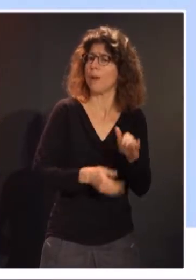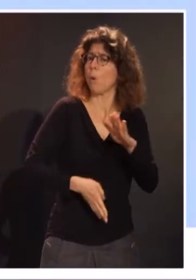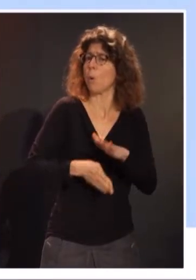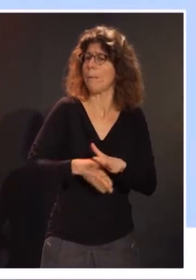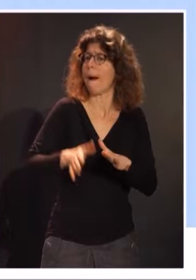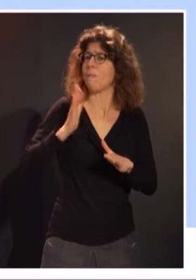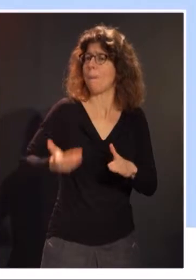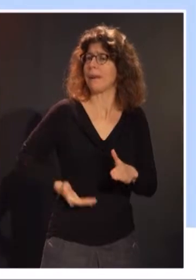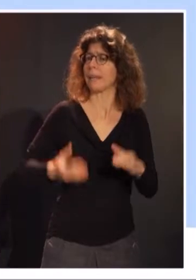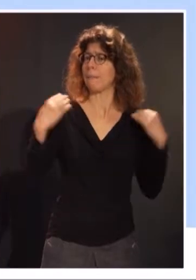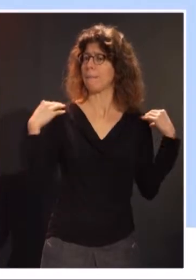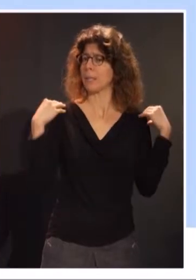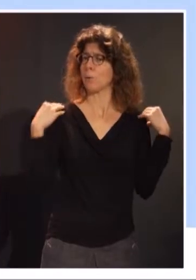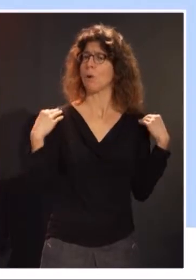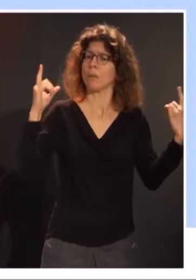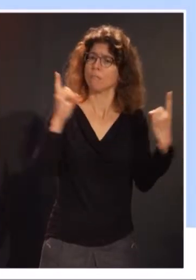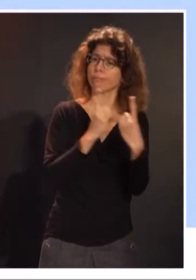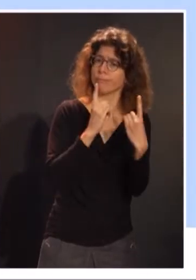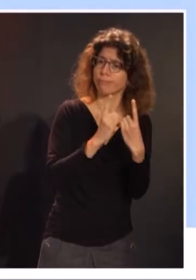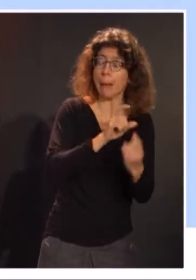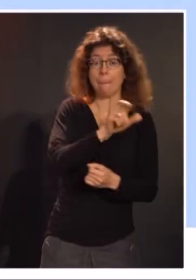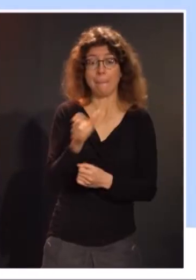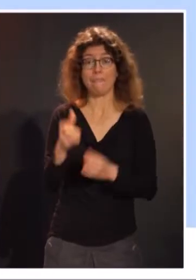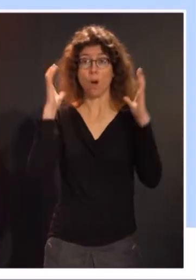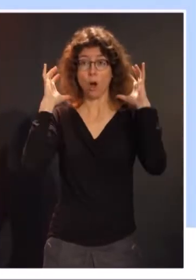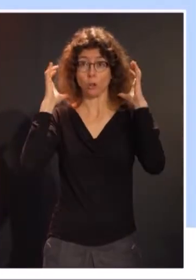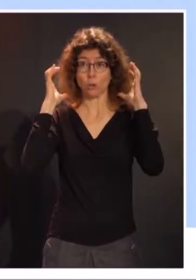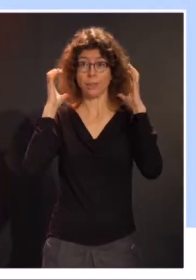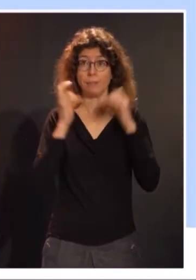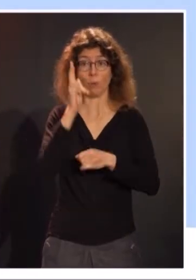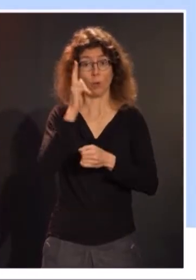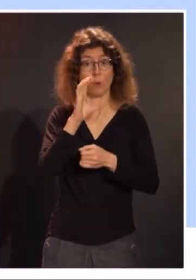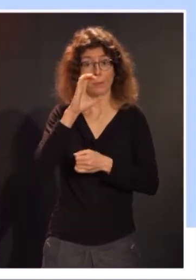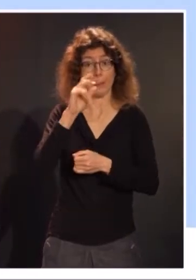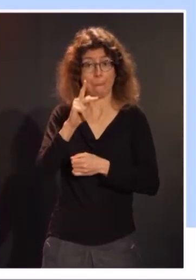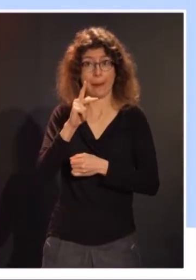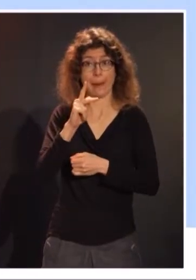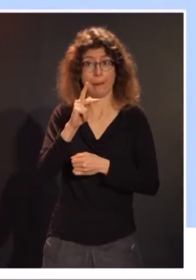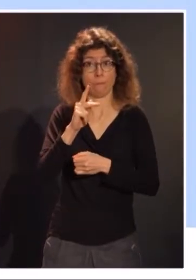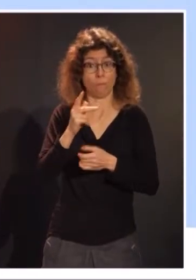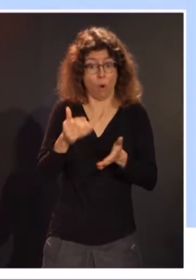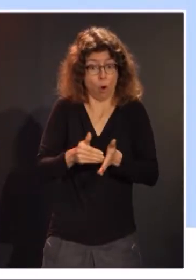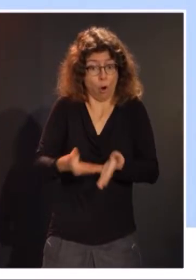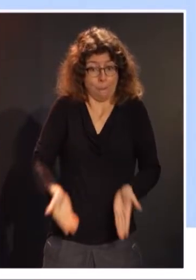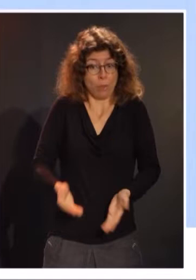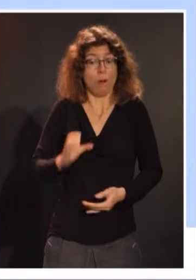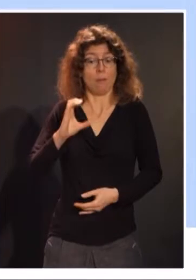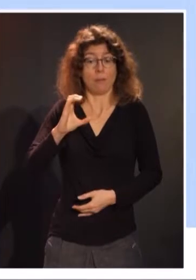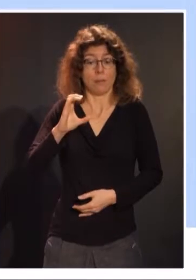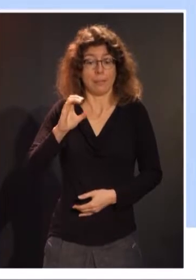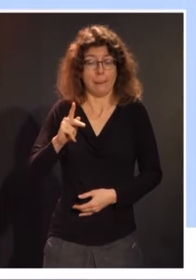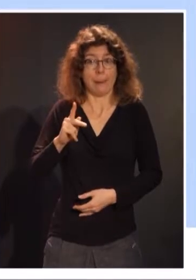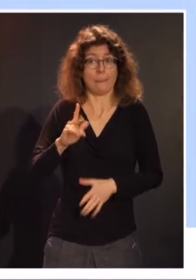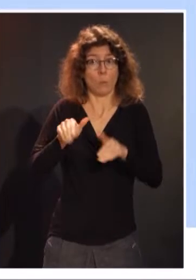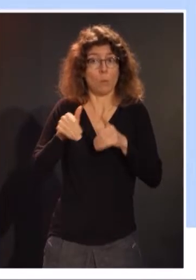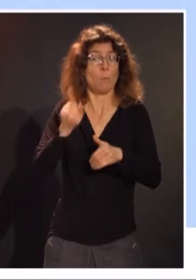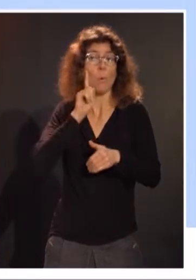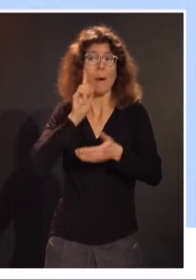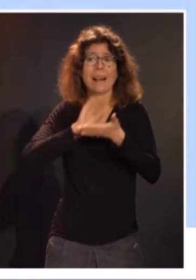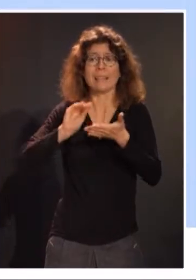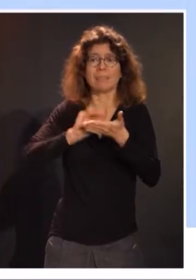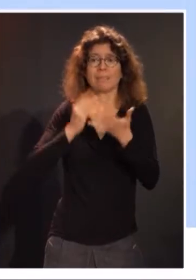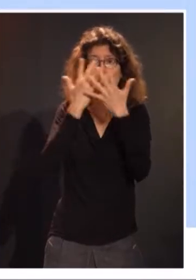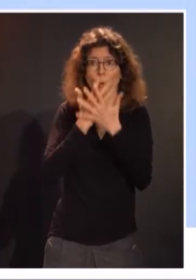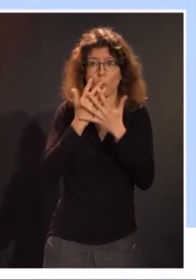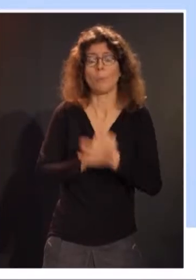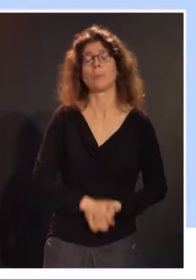en maternelle, puis après il a fait de l'orthophonie à partir du CP, le suivi est toujours en cours, dans le cadre d'un trouble du langage écrit, puis il a été vu